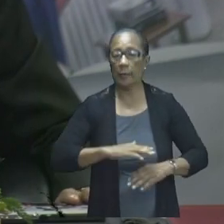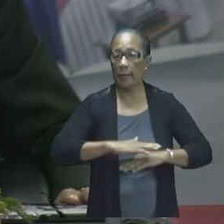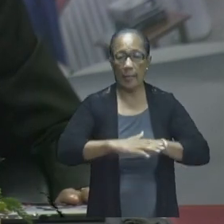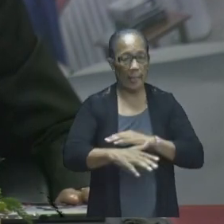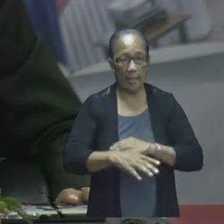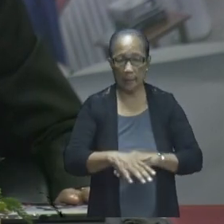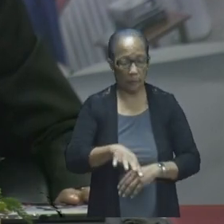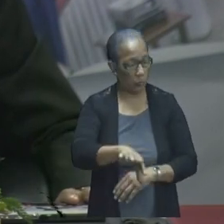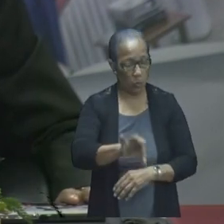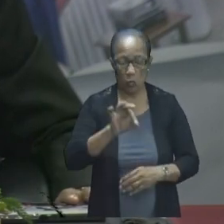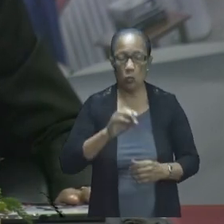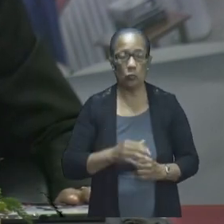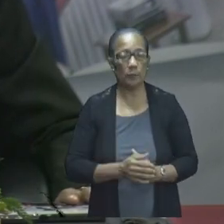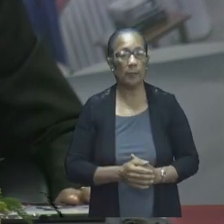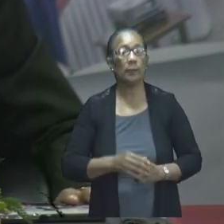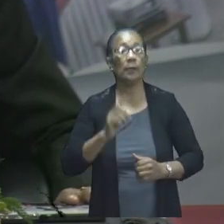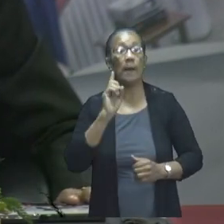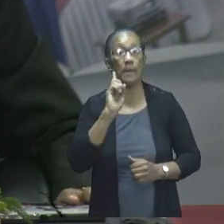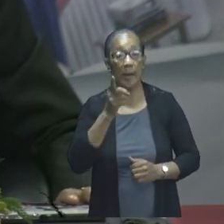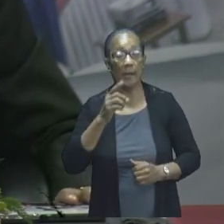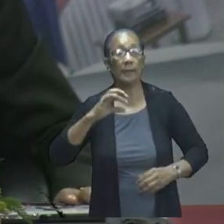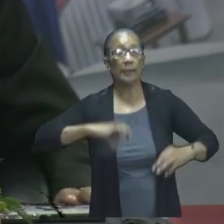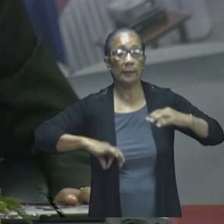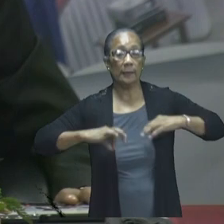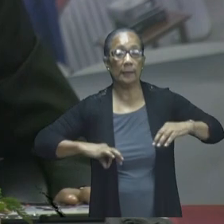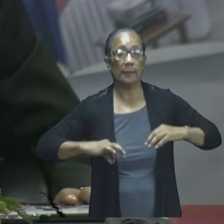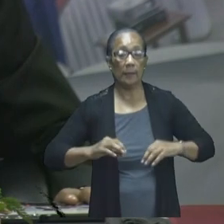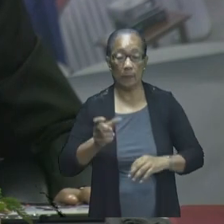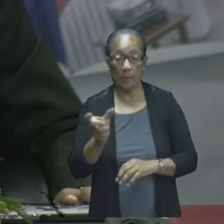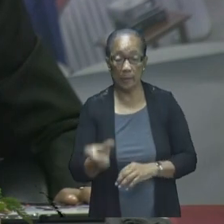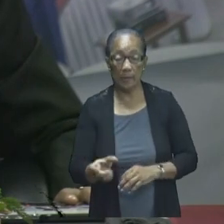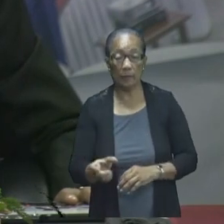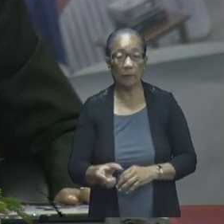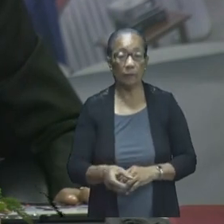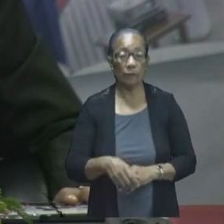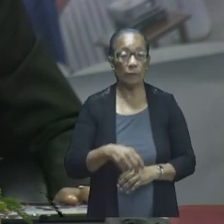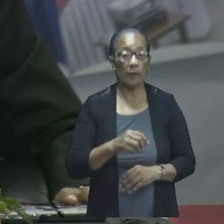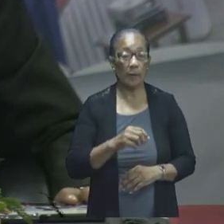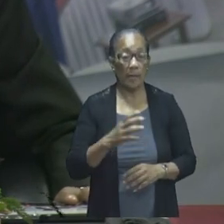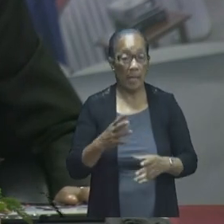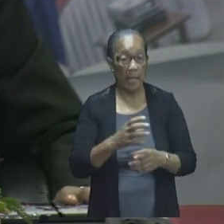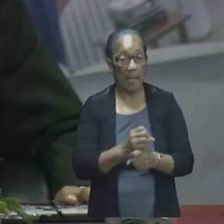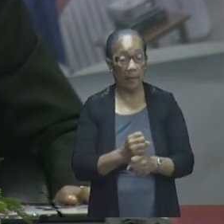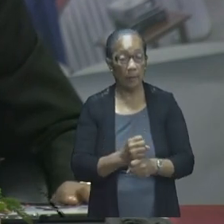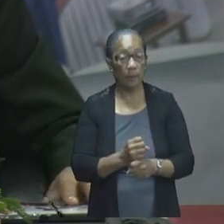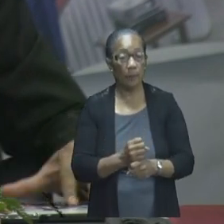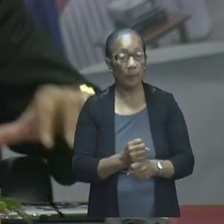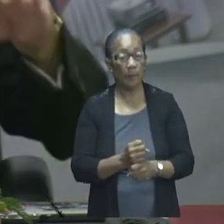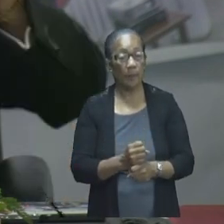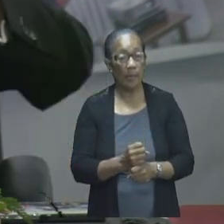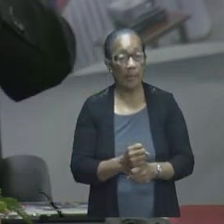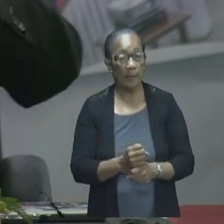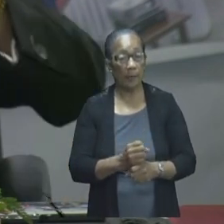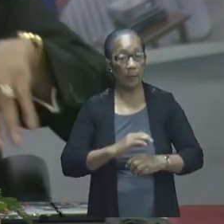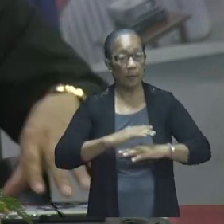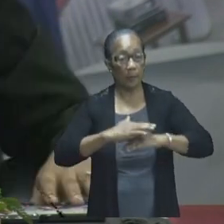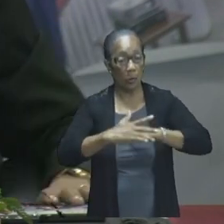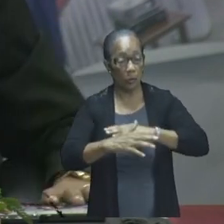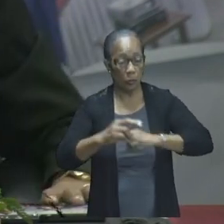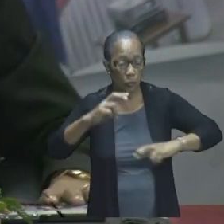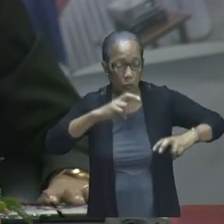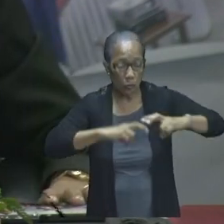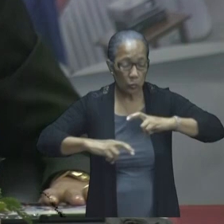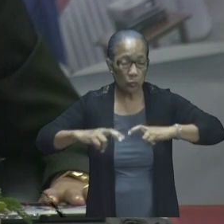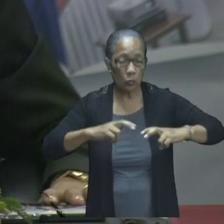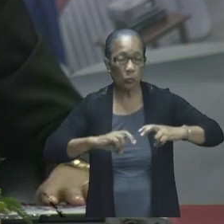en de minister en minister van gbs bezig de meeste van gb heeft een werkgroep samengesteld om alles te onderzoeken met betrekken